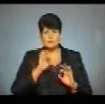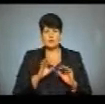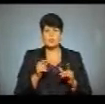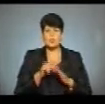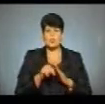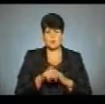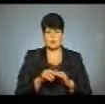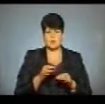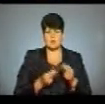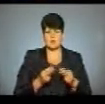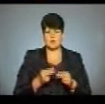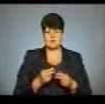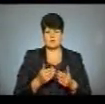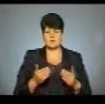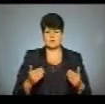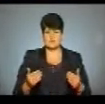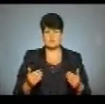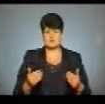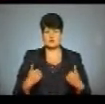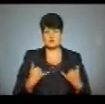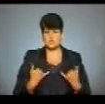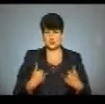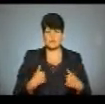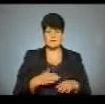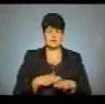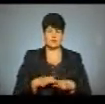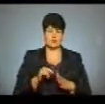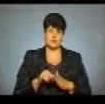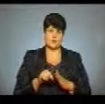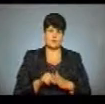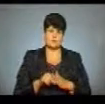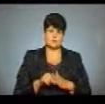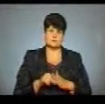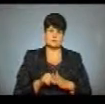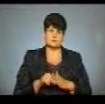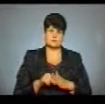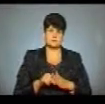виставі. Сьогодні я виконував роль